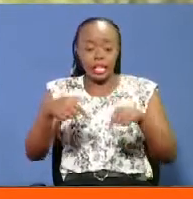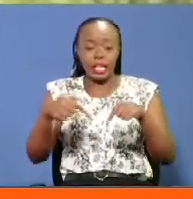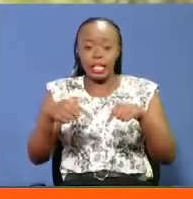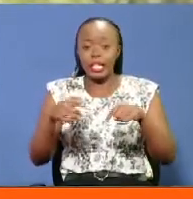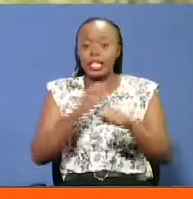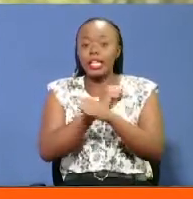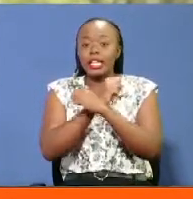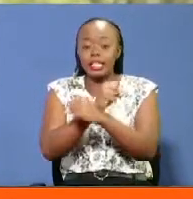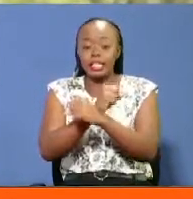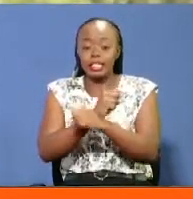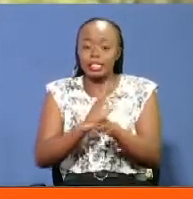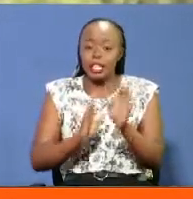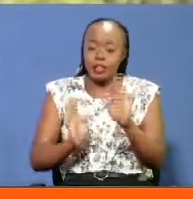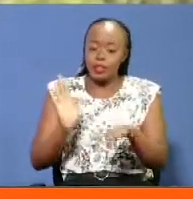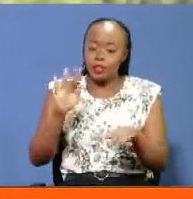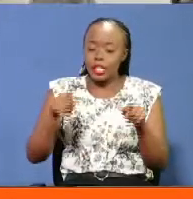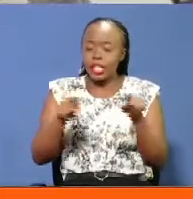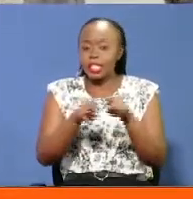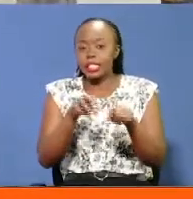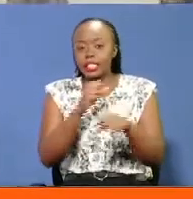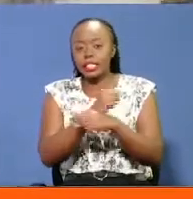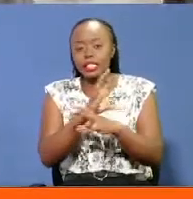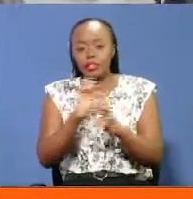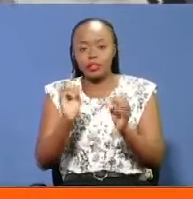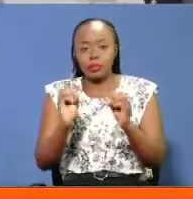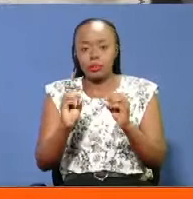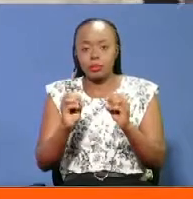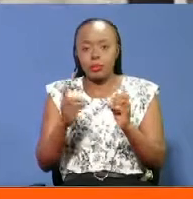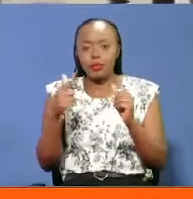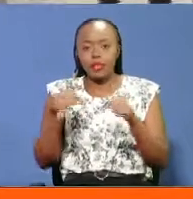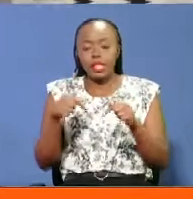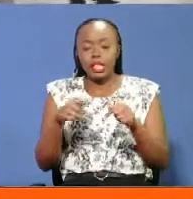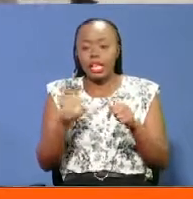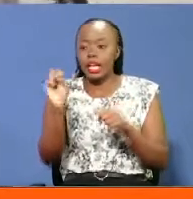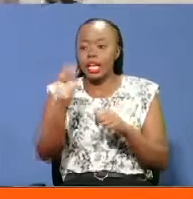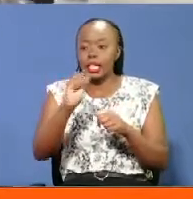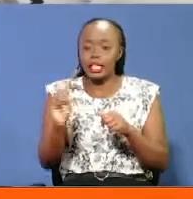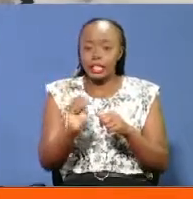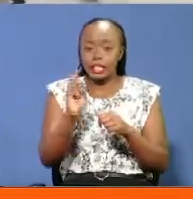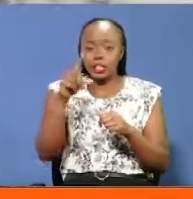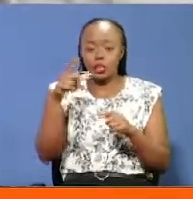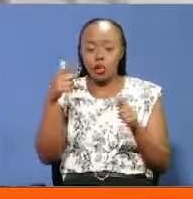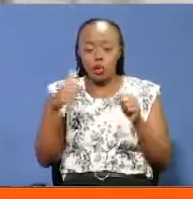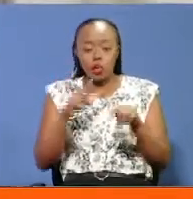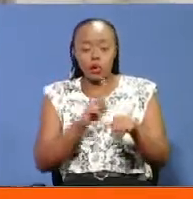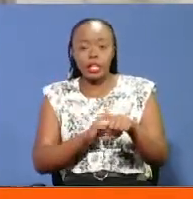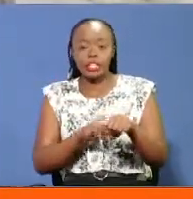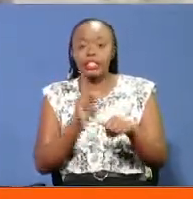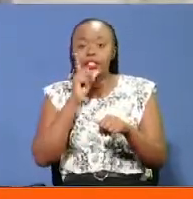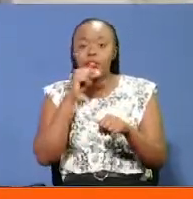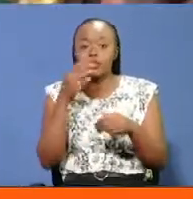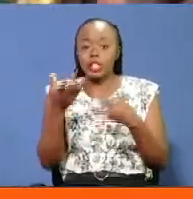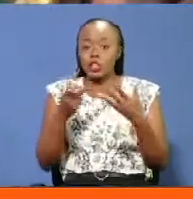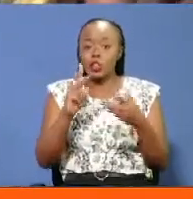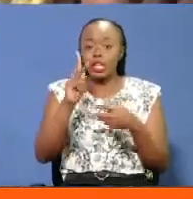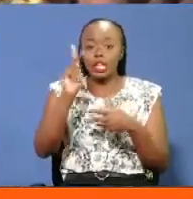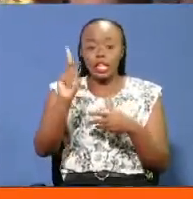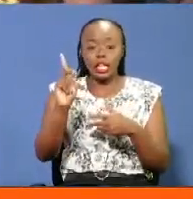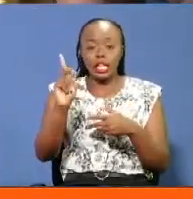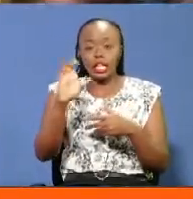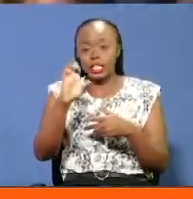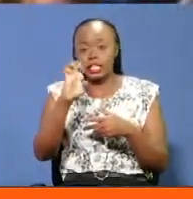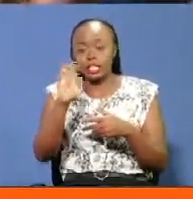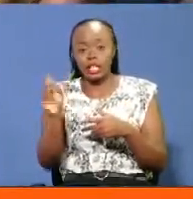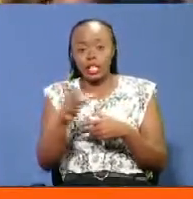kwa kuogelea na hapa sio salama. Kennedy Gitundu na Solomon Gitundu walikuwa wamemaliza mtihani wa kitaifa wa KCSE